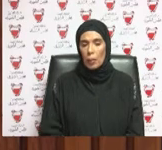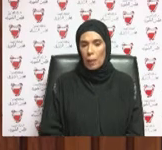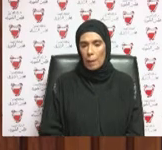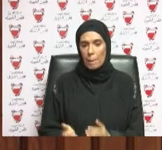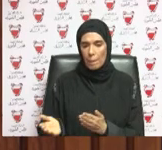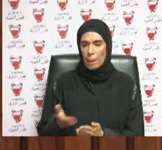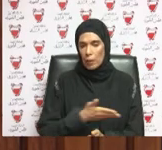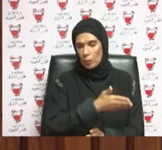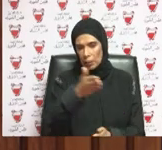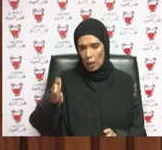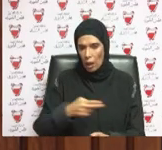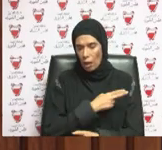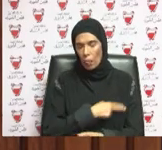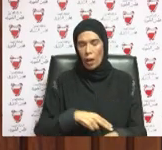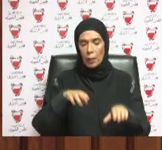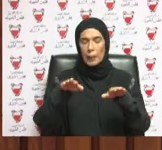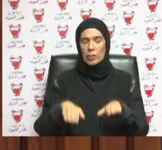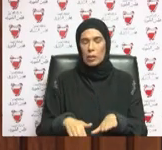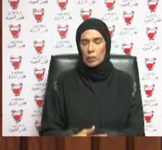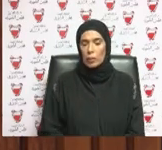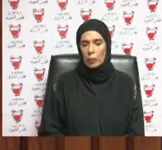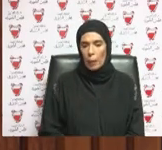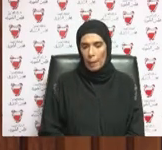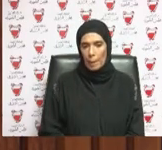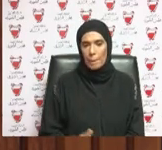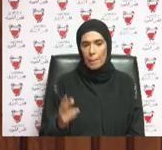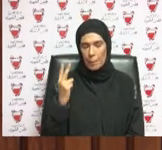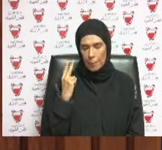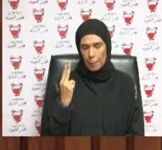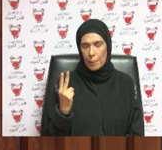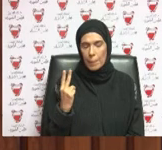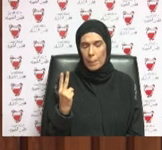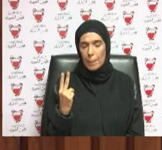بحضور جميع أعضاء المجلس، وثانيا